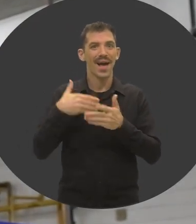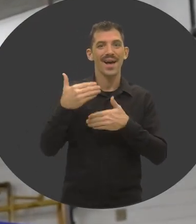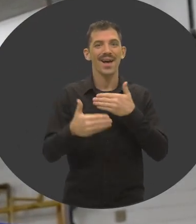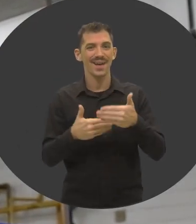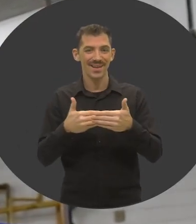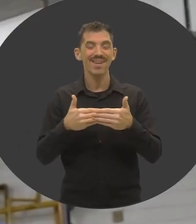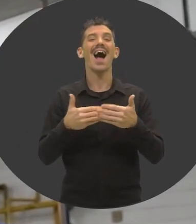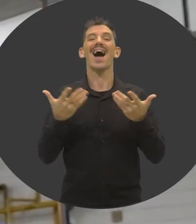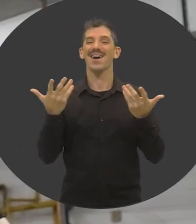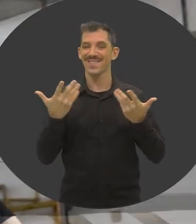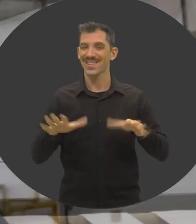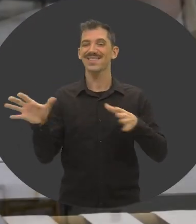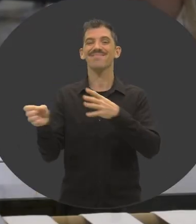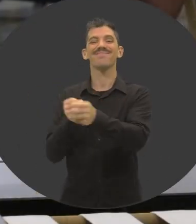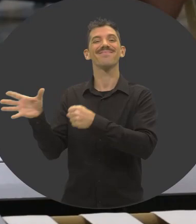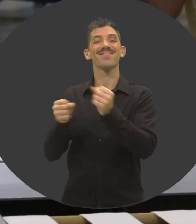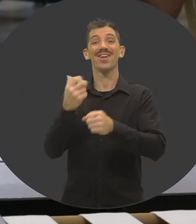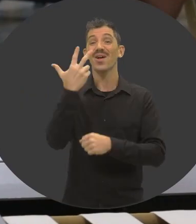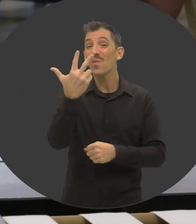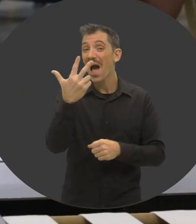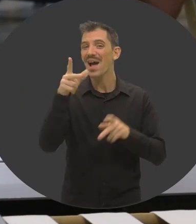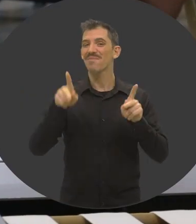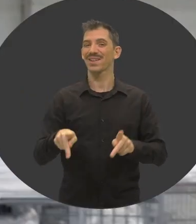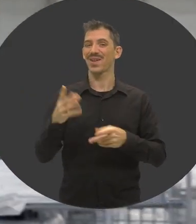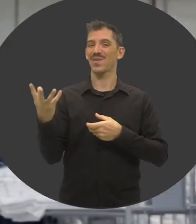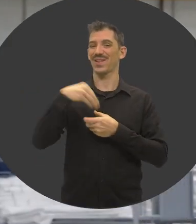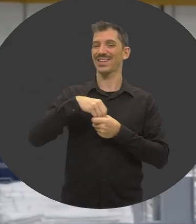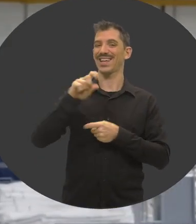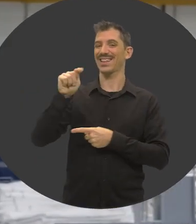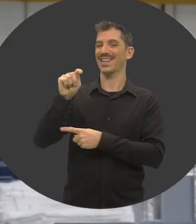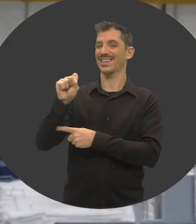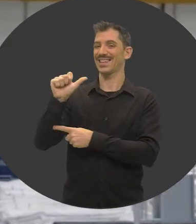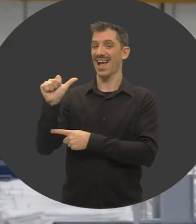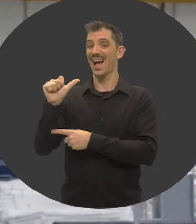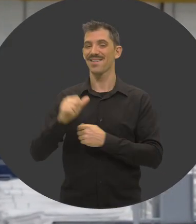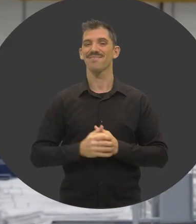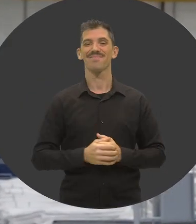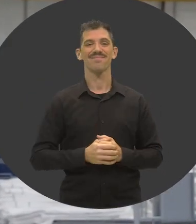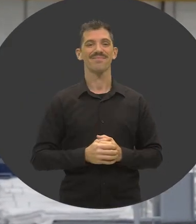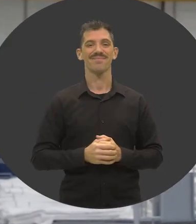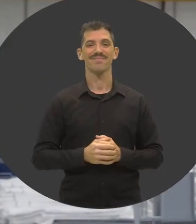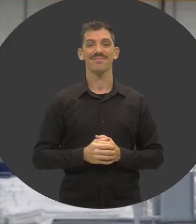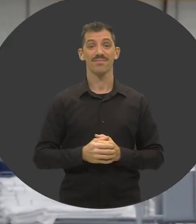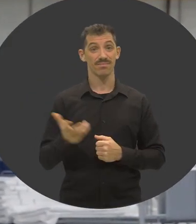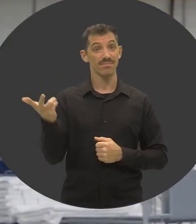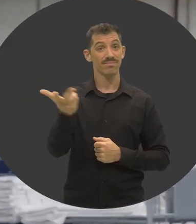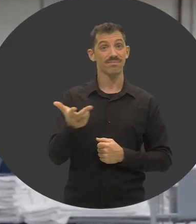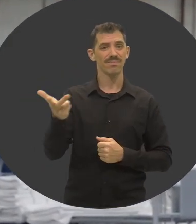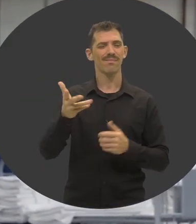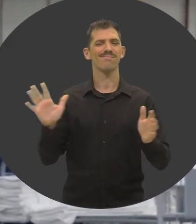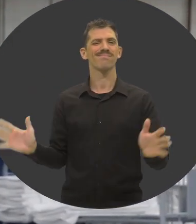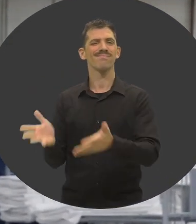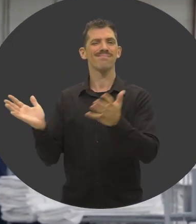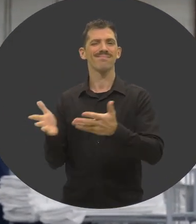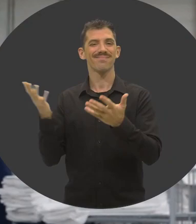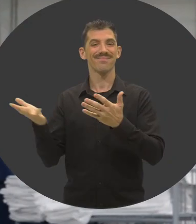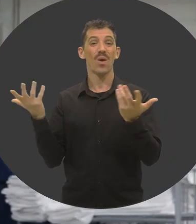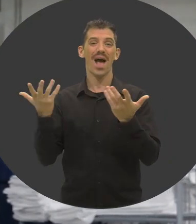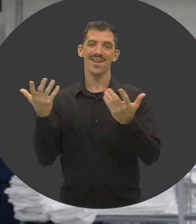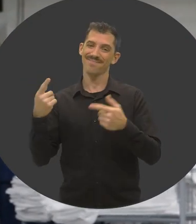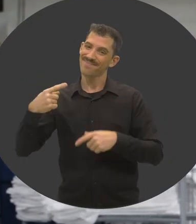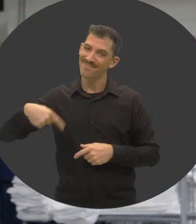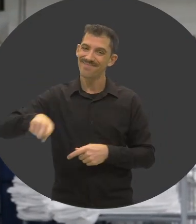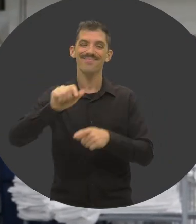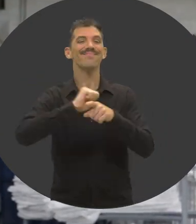projet en soit encore à ses débuts, il a déjà permis l'embauche de 3 personnes ayant un trouble du spectre de l'autisme. 3